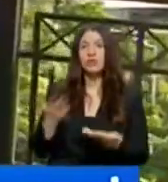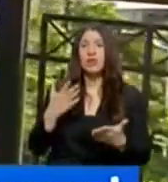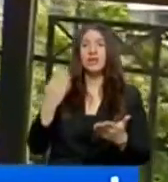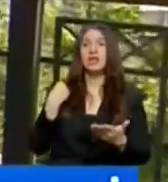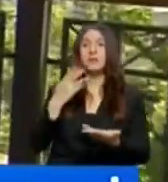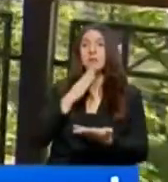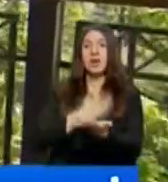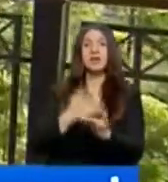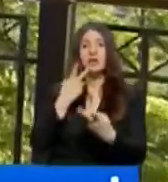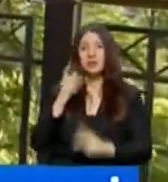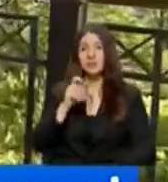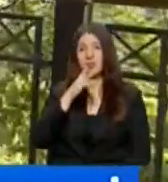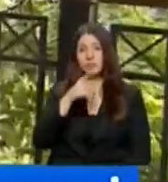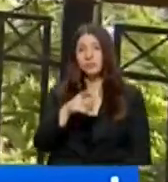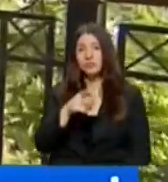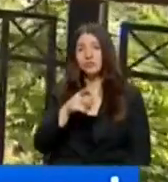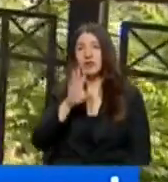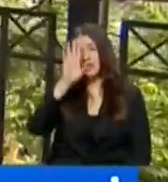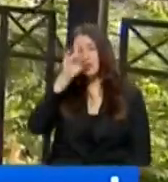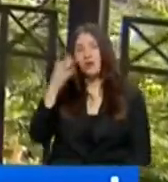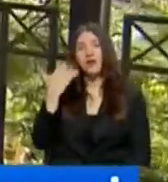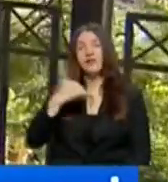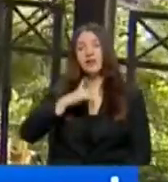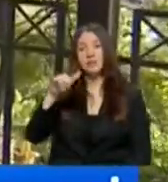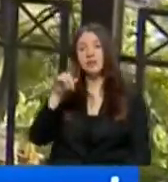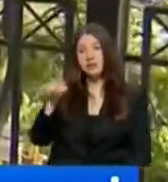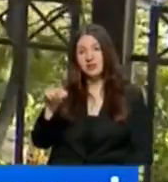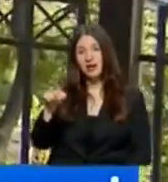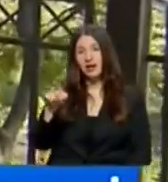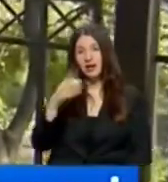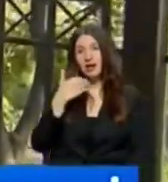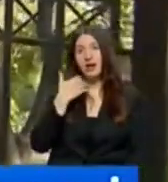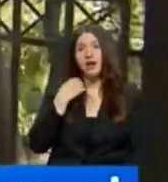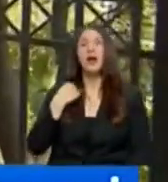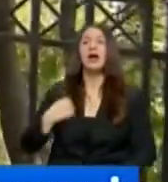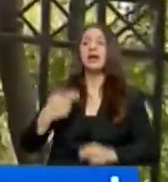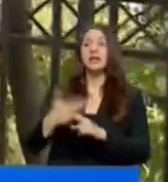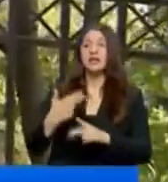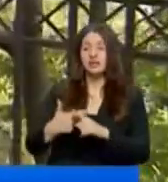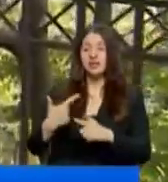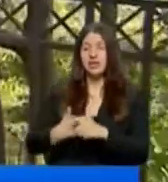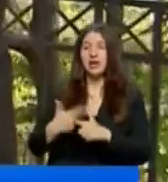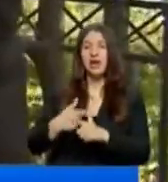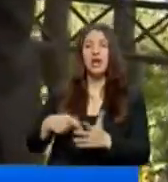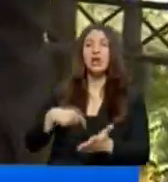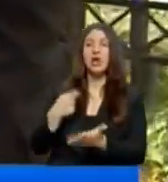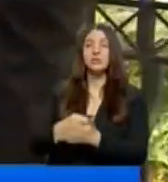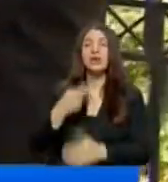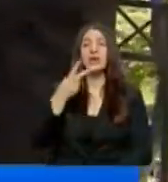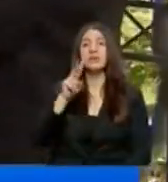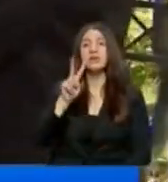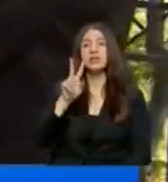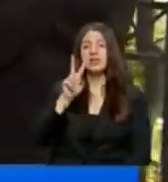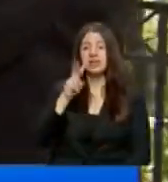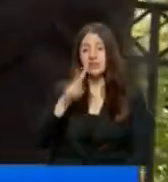bir belge daha açıklandı biliyorsunuz. Ne? İstanbul Havalimanı'nda kira normalde evet. Ödenmesi 2042'ye. Gereken